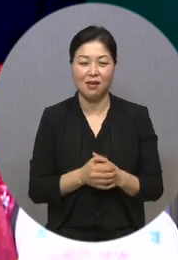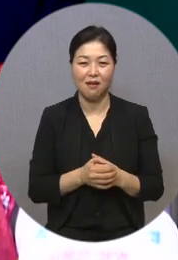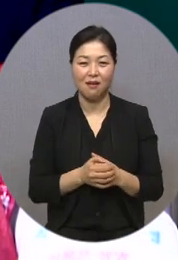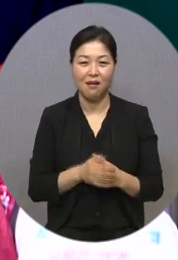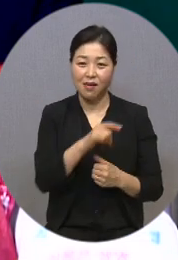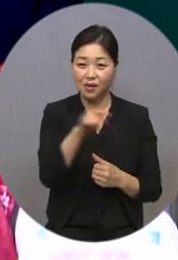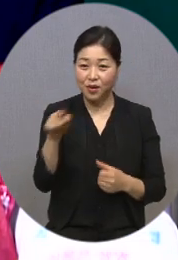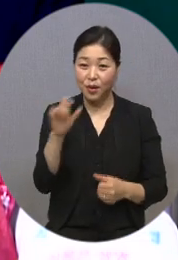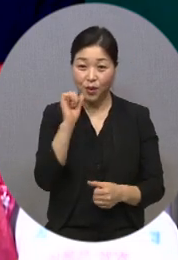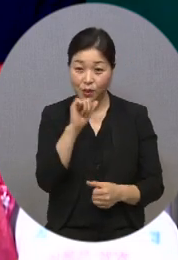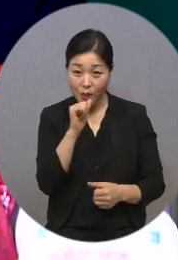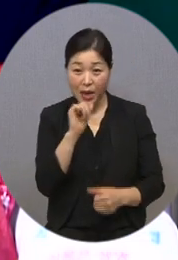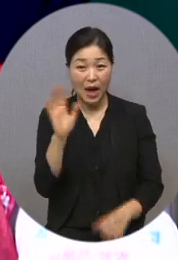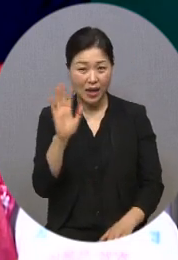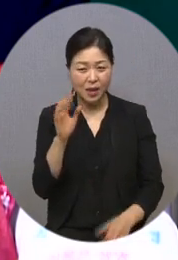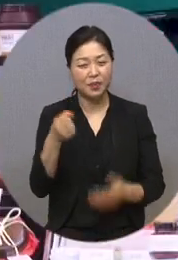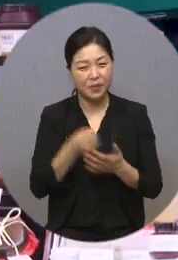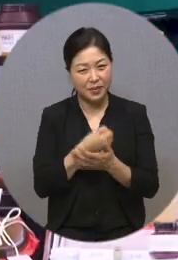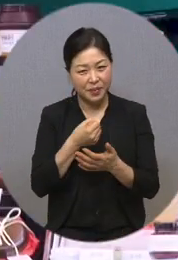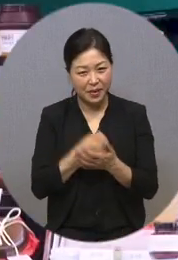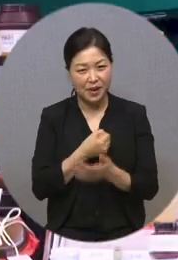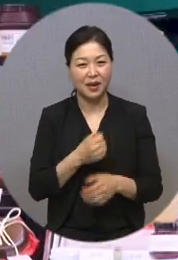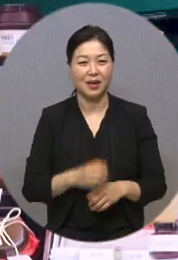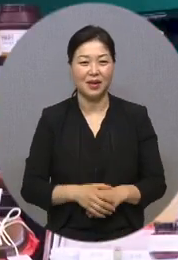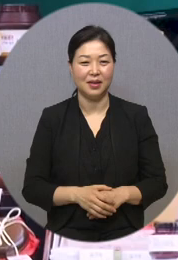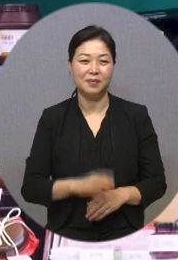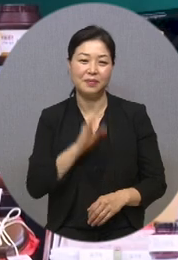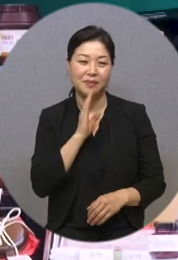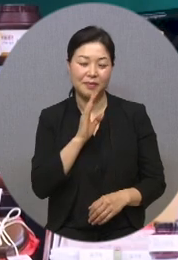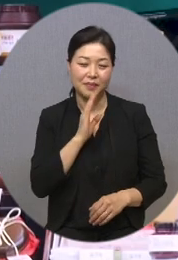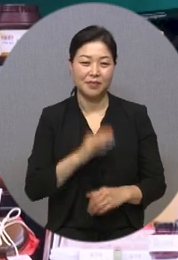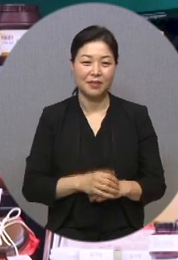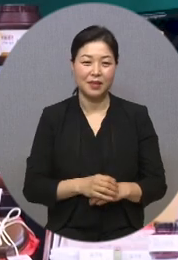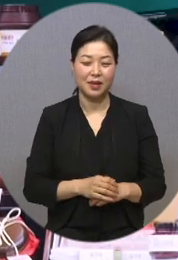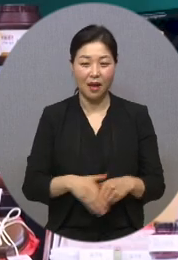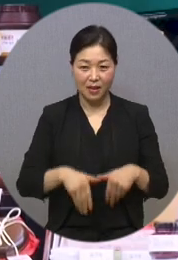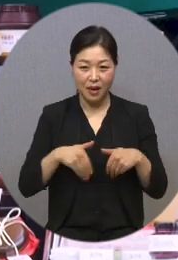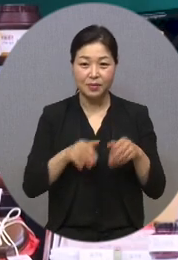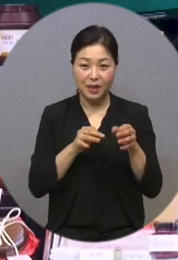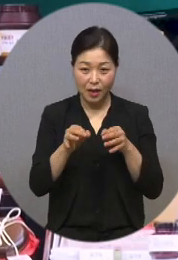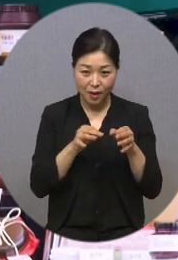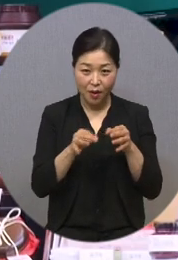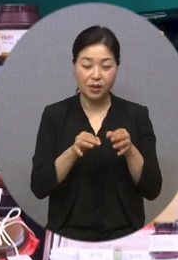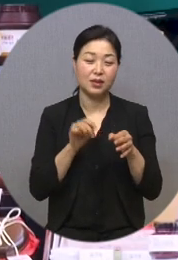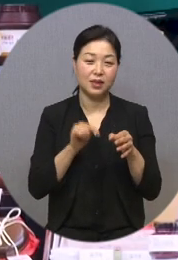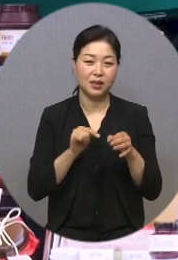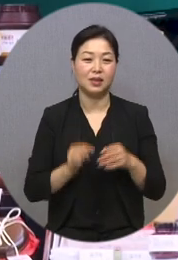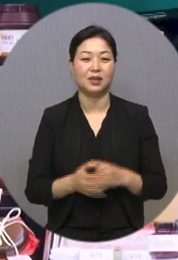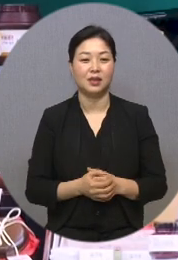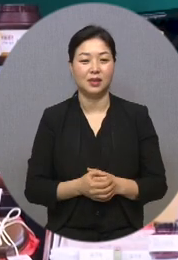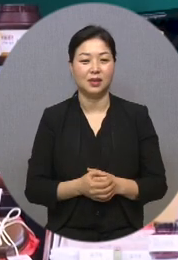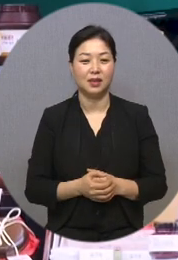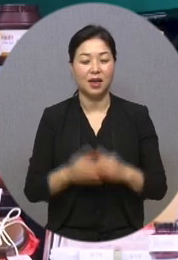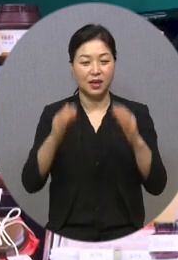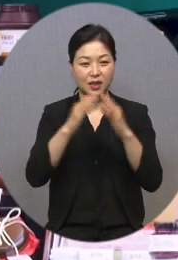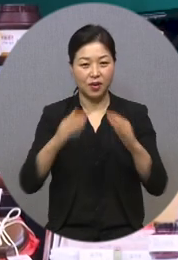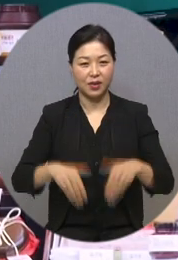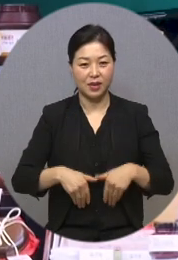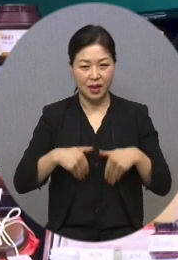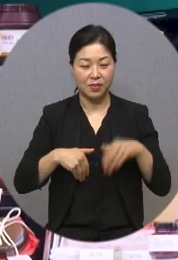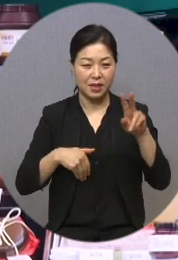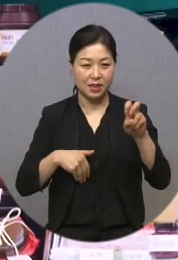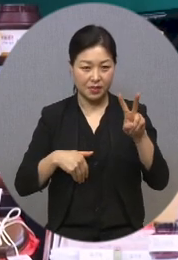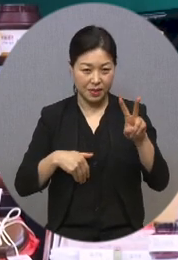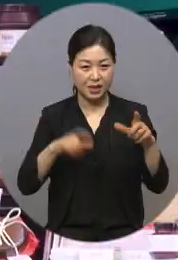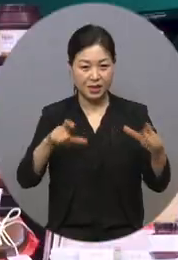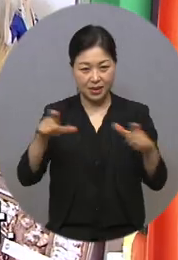안 하면 섭섭해 불어요. 아이고, 그렇습니다. 어색해. 우리 남도장터는요? 네. 우리 전남의 22개 시군에 있는